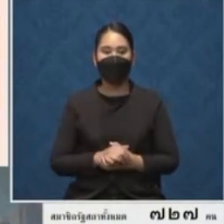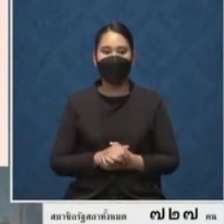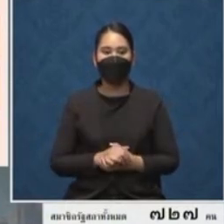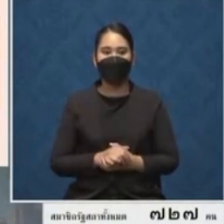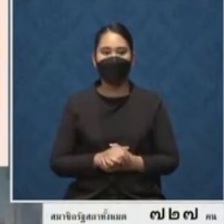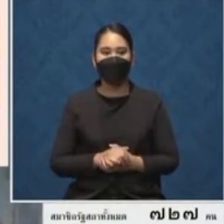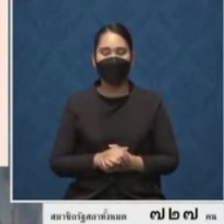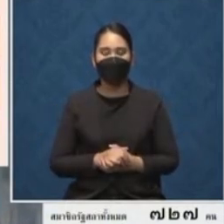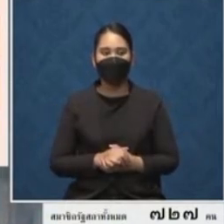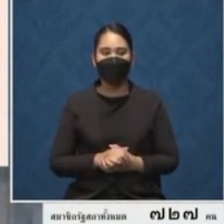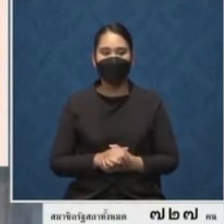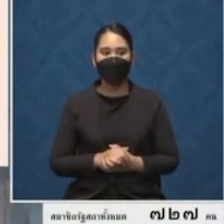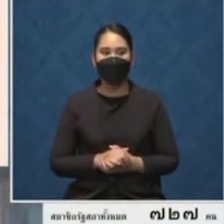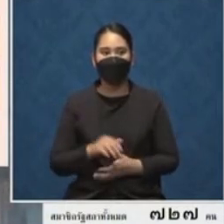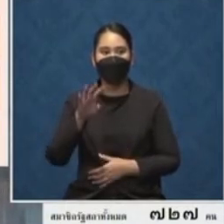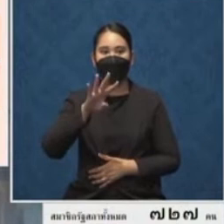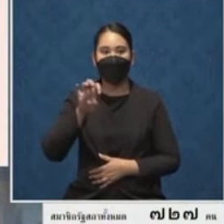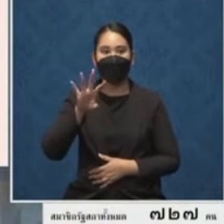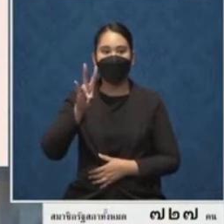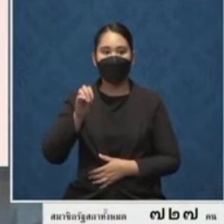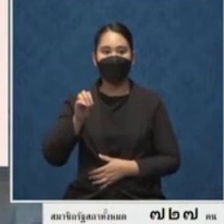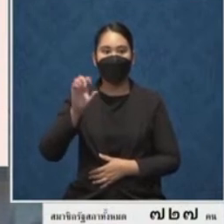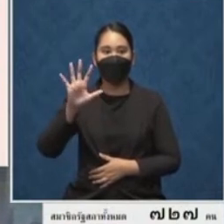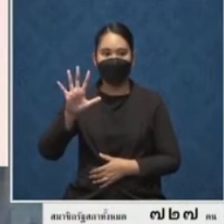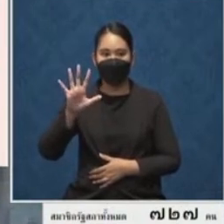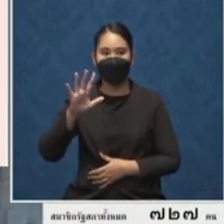475นายวิรัตพันธุมะผล